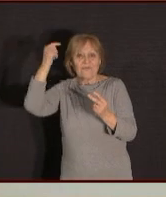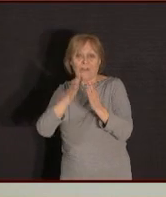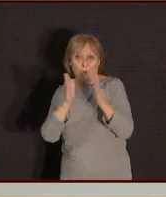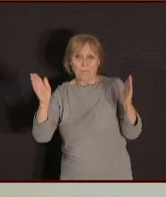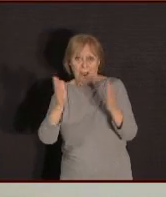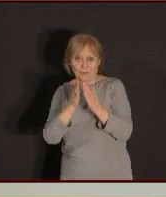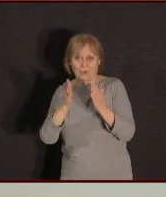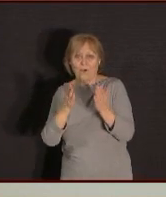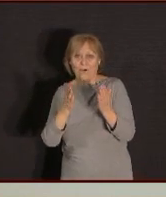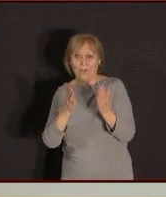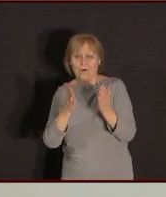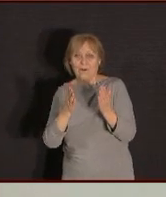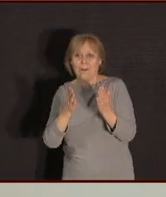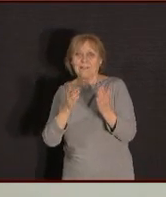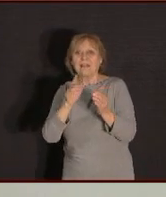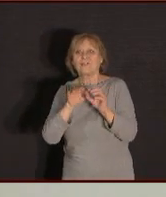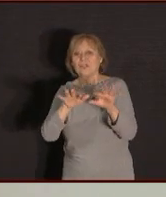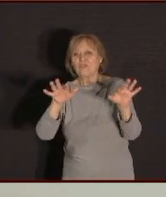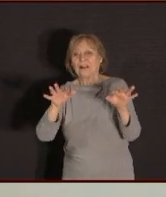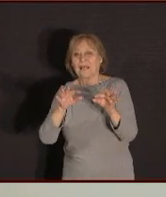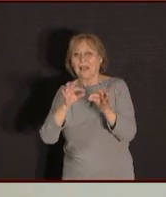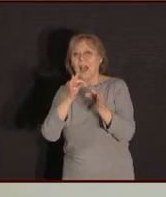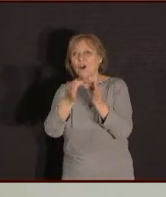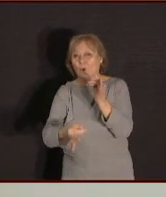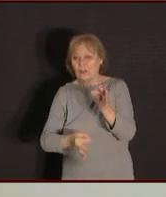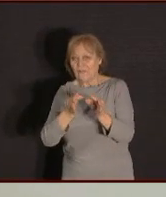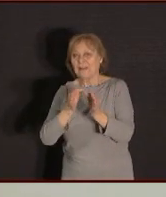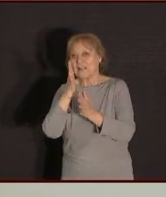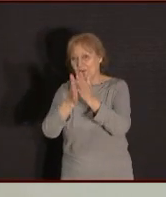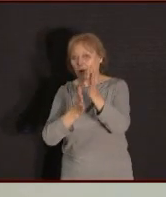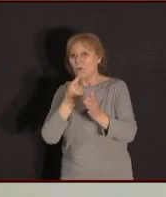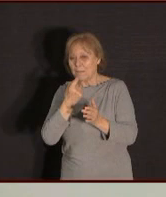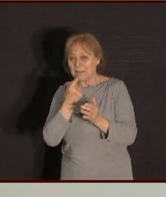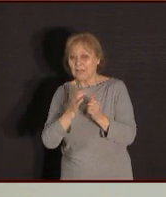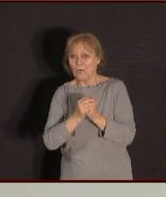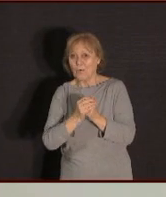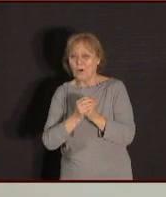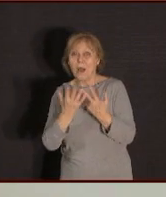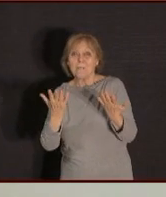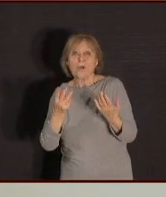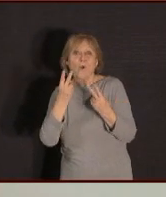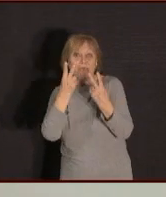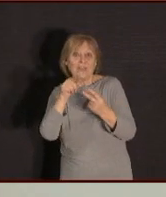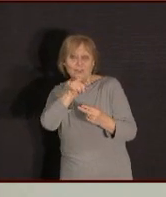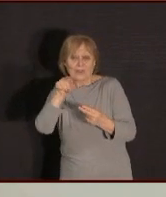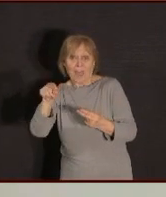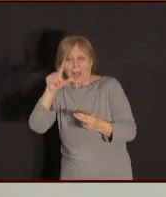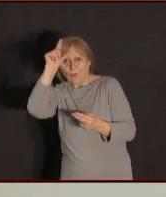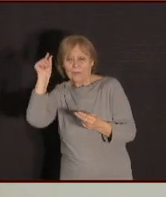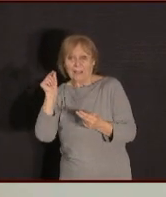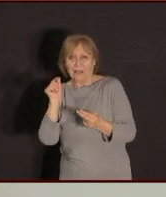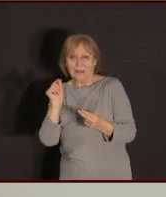v tem znakovnem jeziku. Ampak, ko vidiš te ljudi z kakšnim prepredenjem